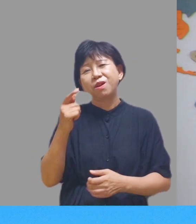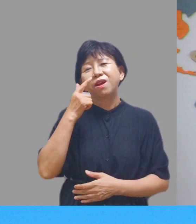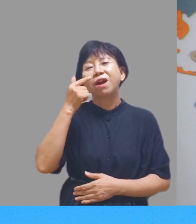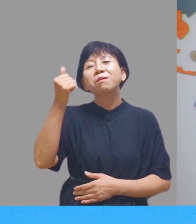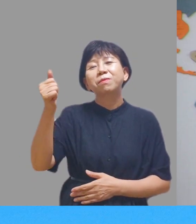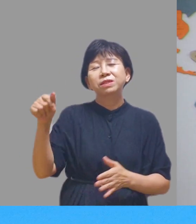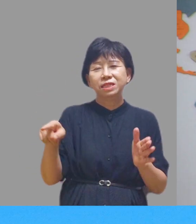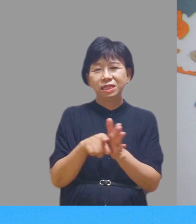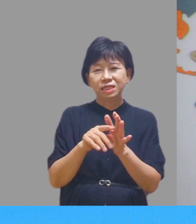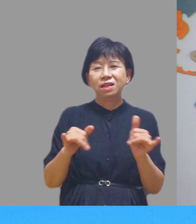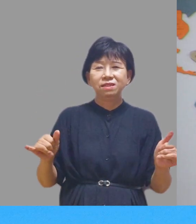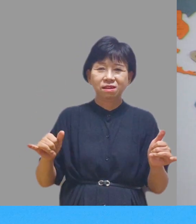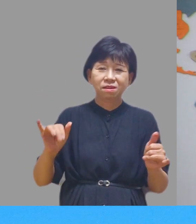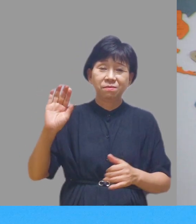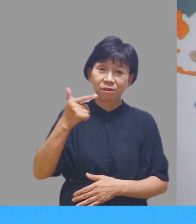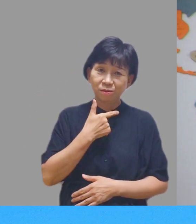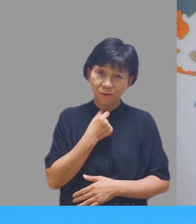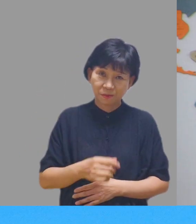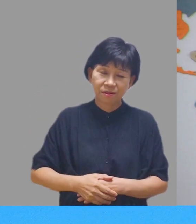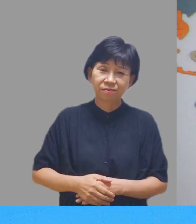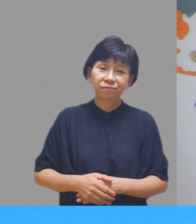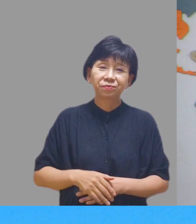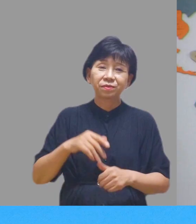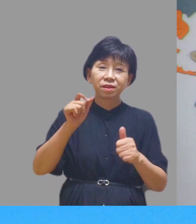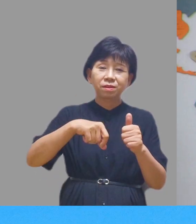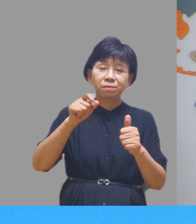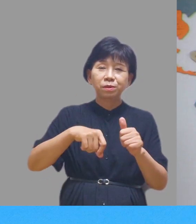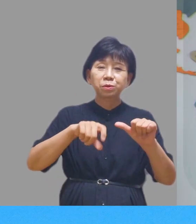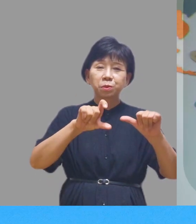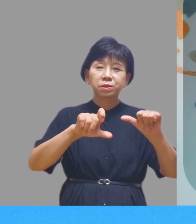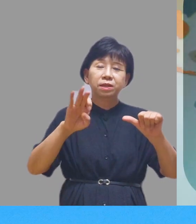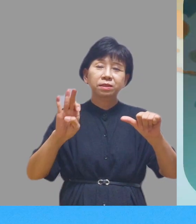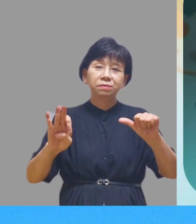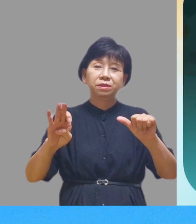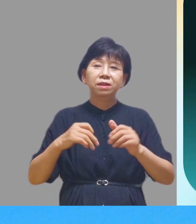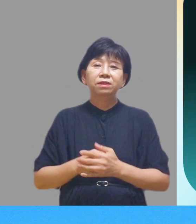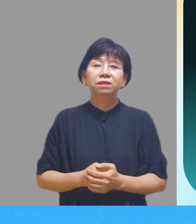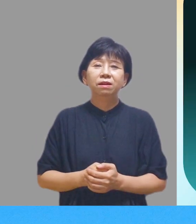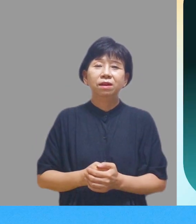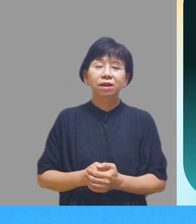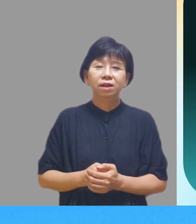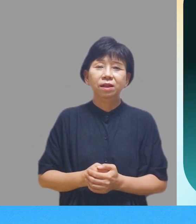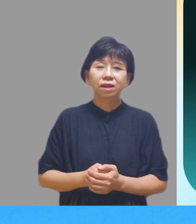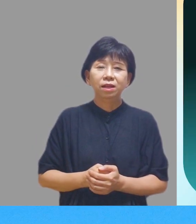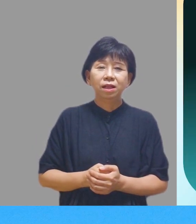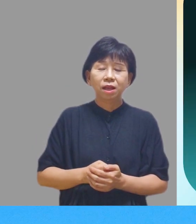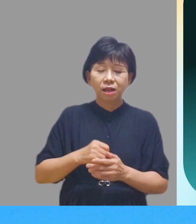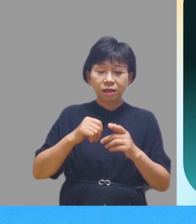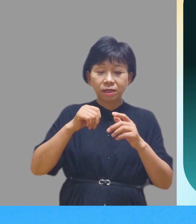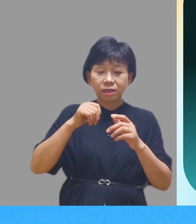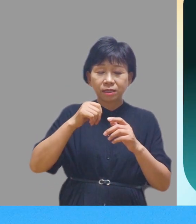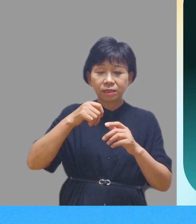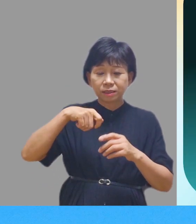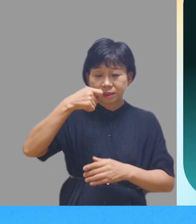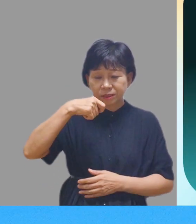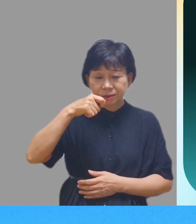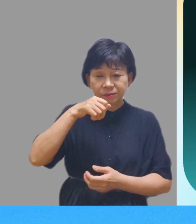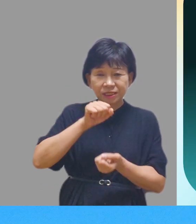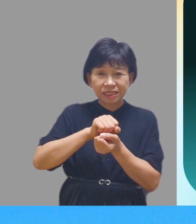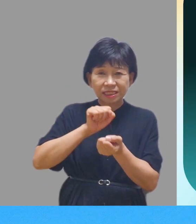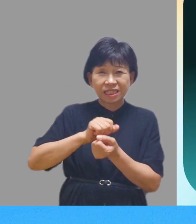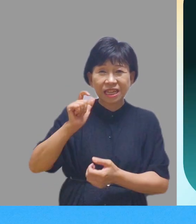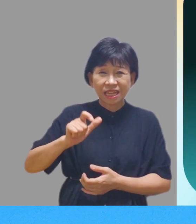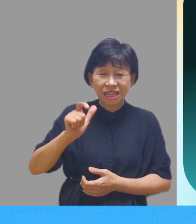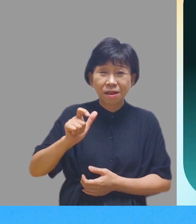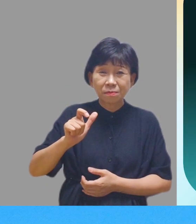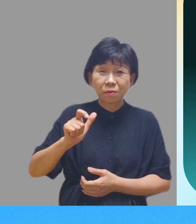있기를 소망합니다. 히브리서 5장 14절에서 이렇게 말씀을 하고 있어요. 단단한 음식은 장성한 자의 것이니